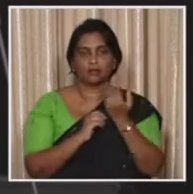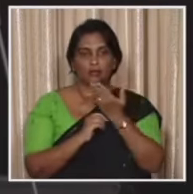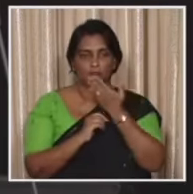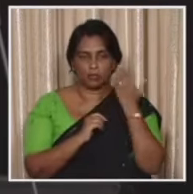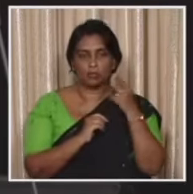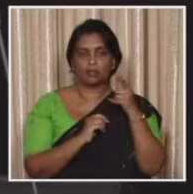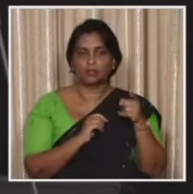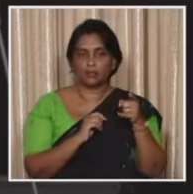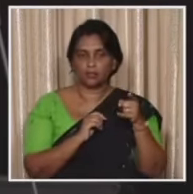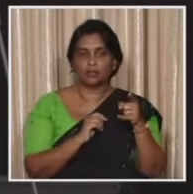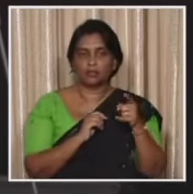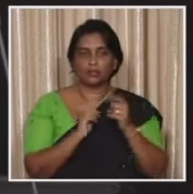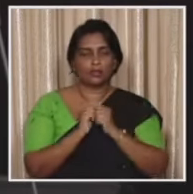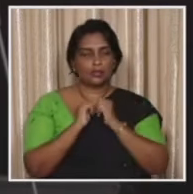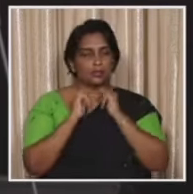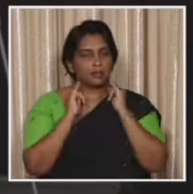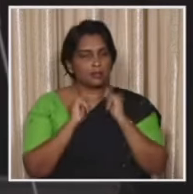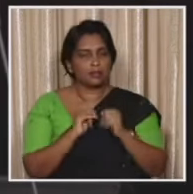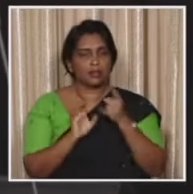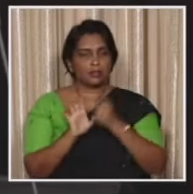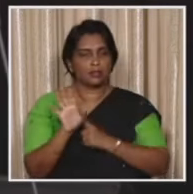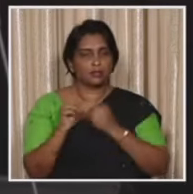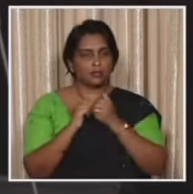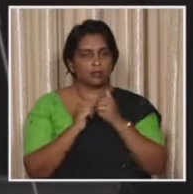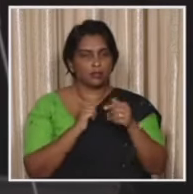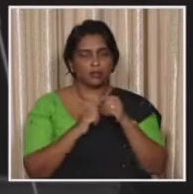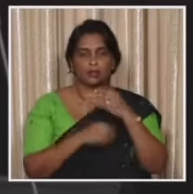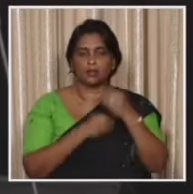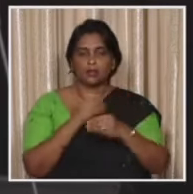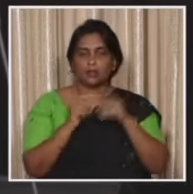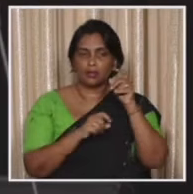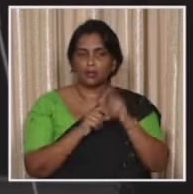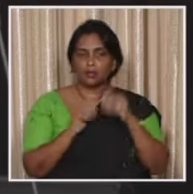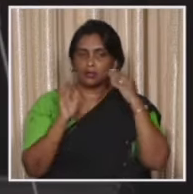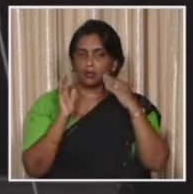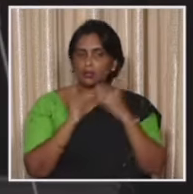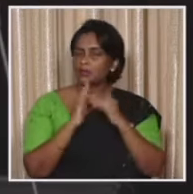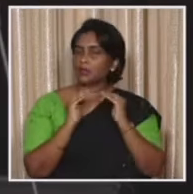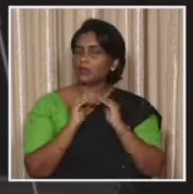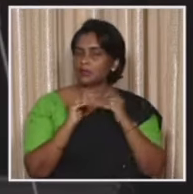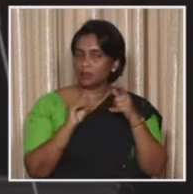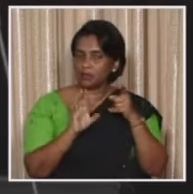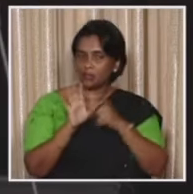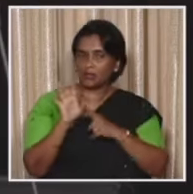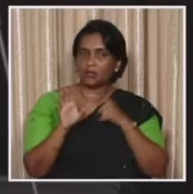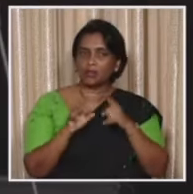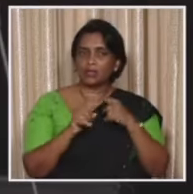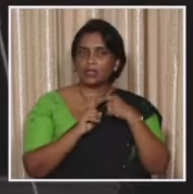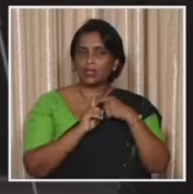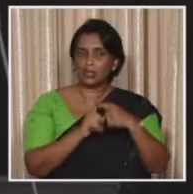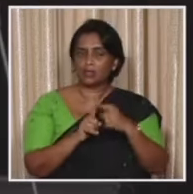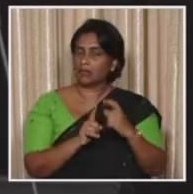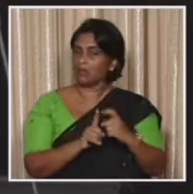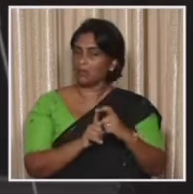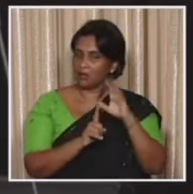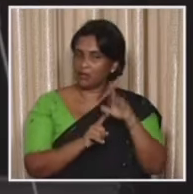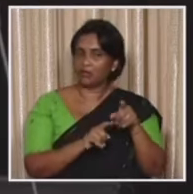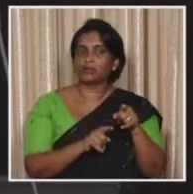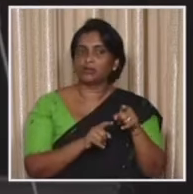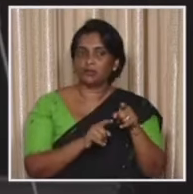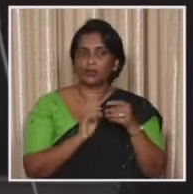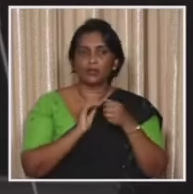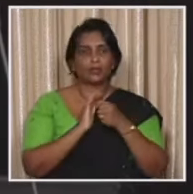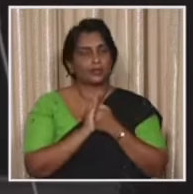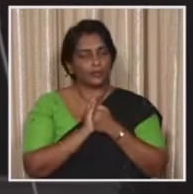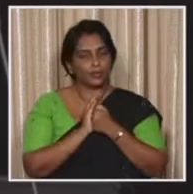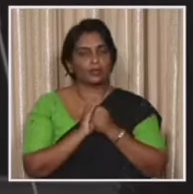itu kore eka, ita ama naraka wasaraka, ayujak ini hita kami noena wasaraka, illah ke deguna kiri me,